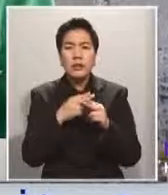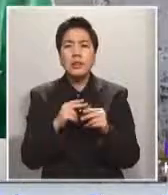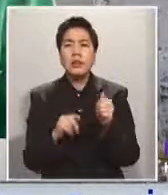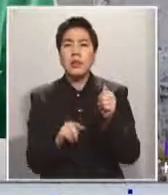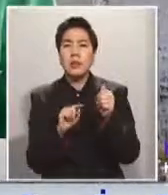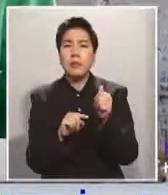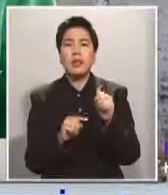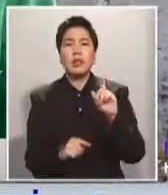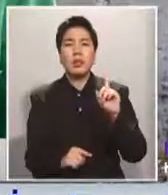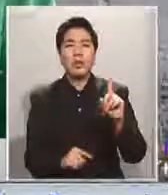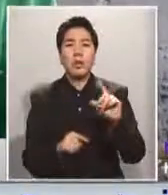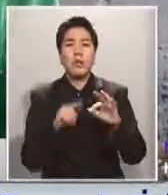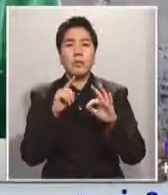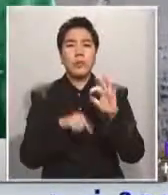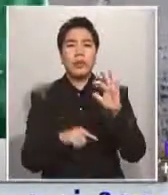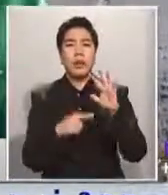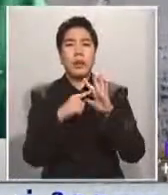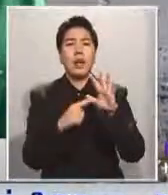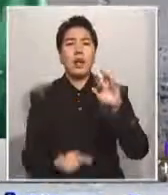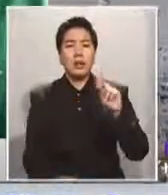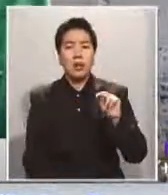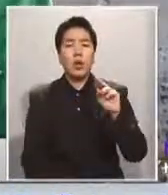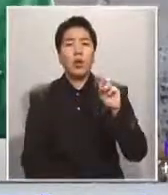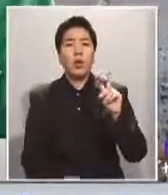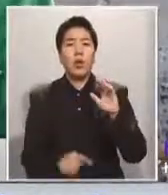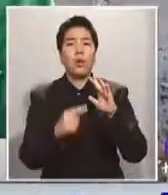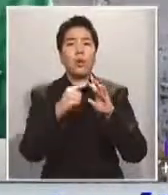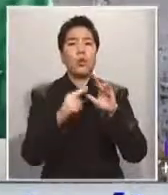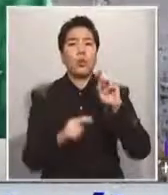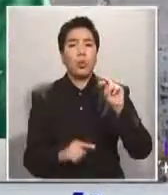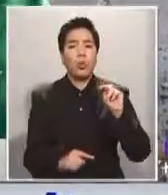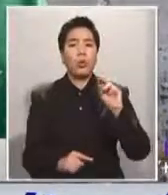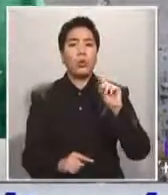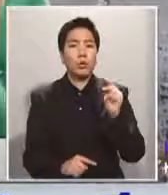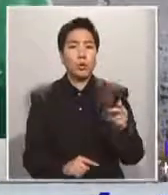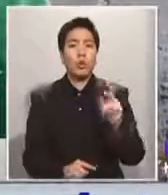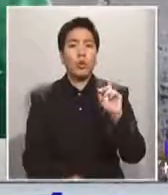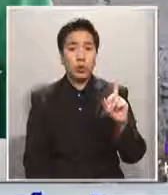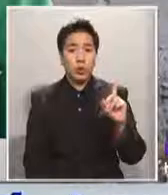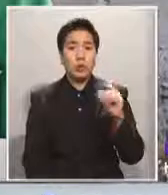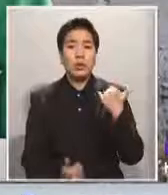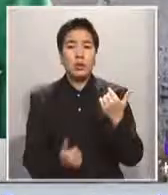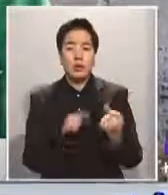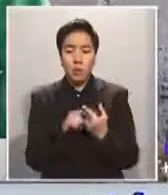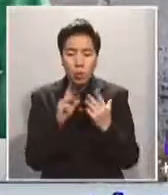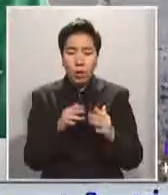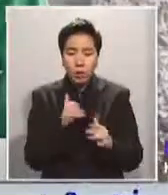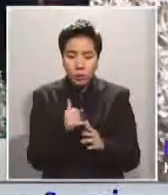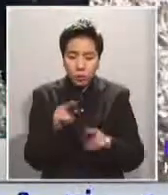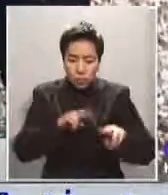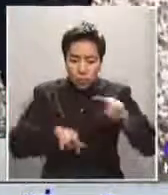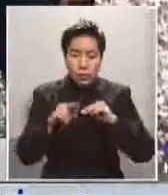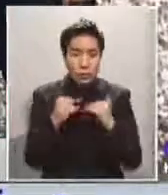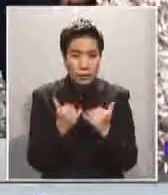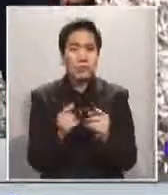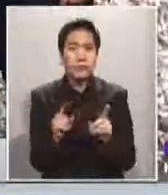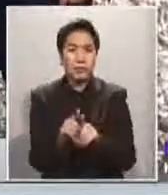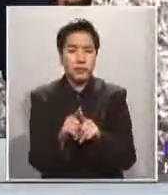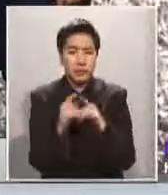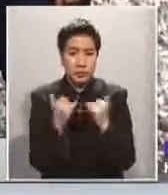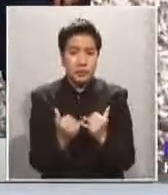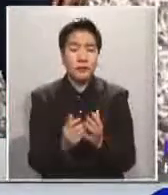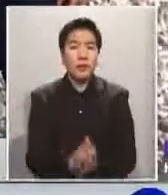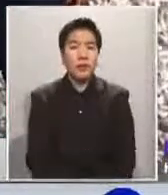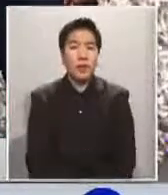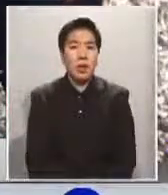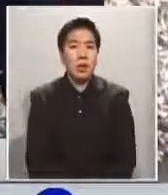ล่านี้1โครงการ1ตำบล1 SME เกษตรเนี่ยเข้าไปดูแลเข้าไปช่วยเหลือได้เยอะเลยครับ อ้าวได้ข่